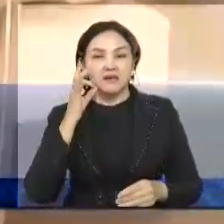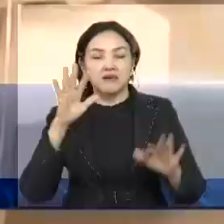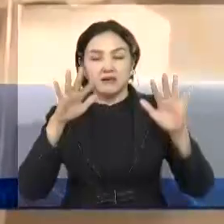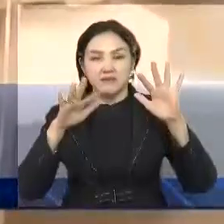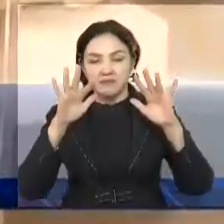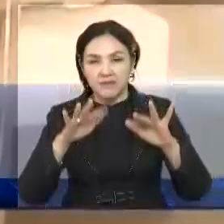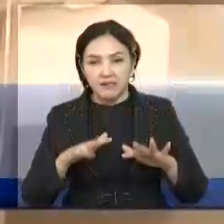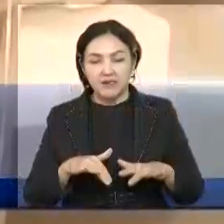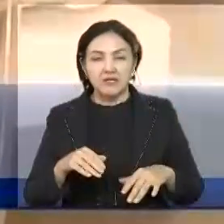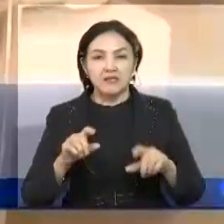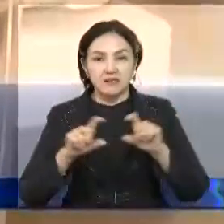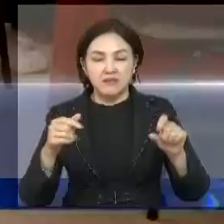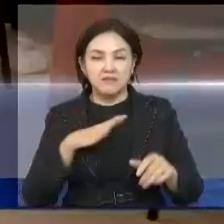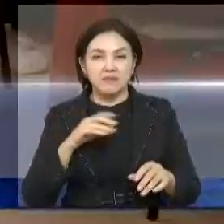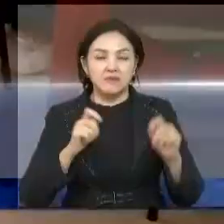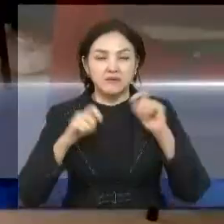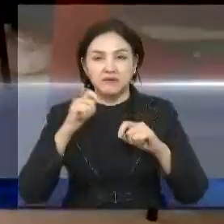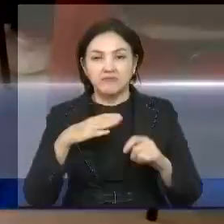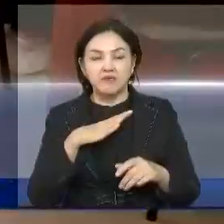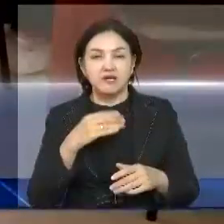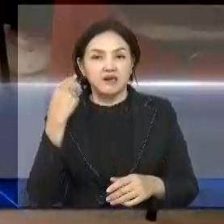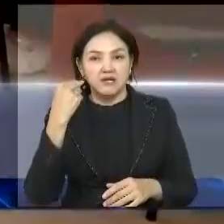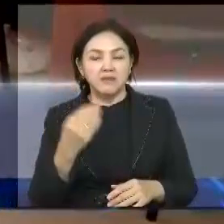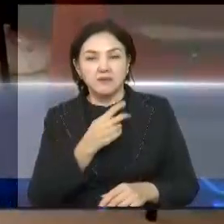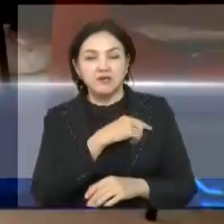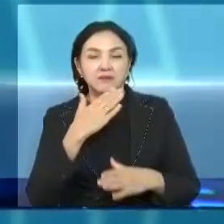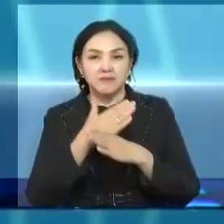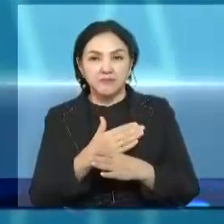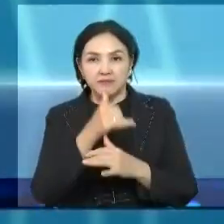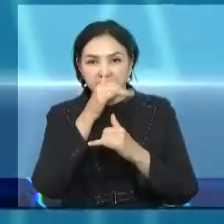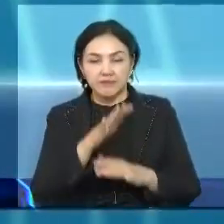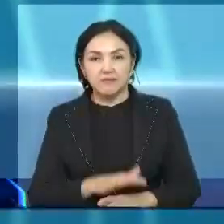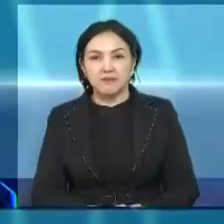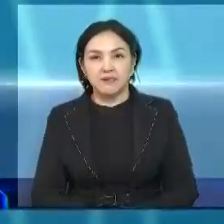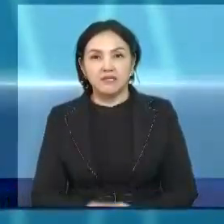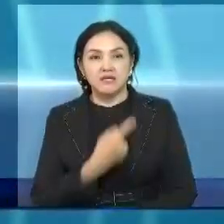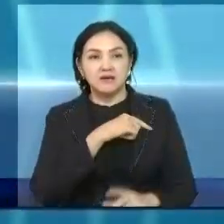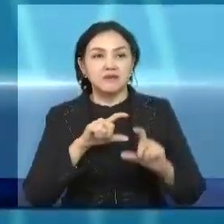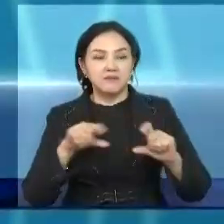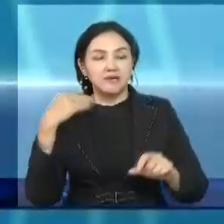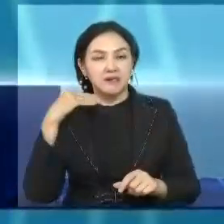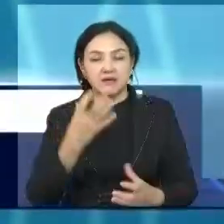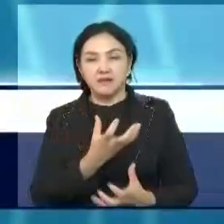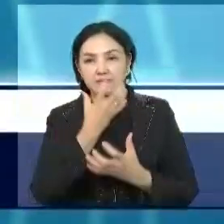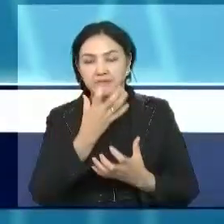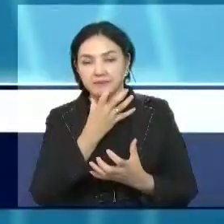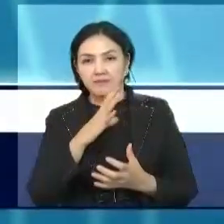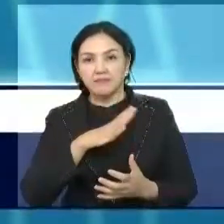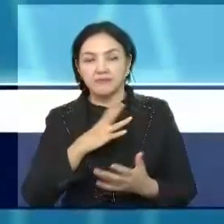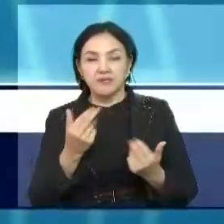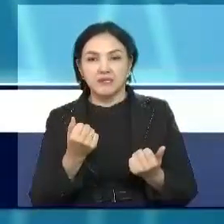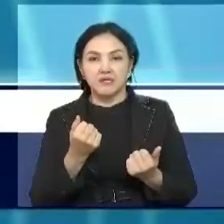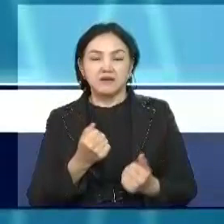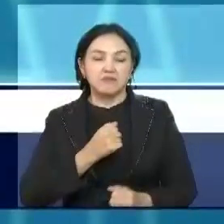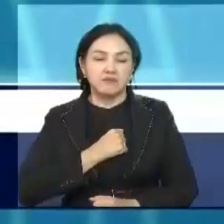здание попадали талые дождевые воды, что мешало оказанию качественной медицинской помощи. В Актюбинском медицинском центре тепловые сети были действительно в